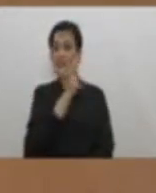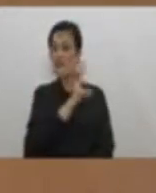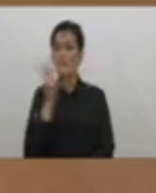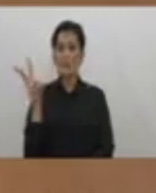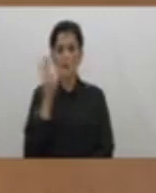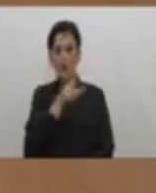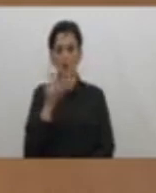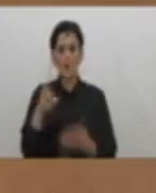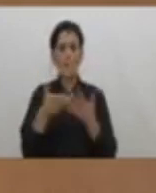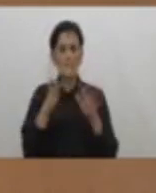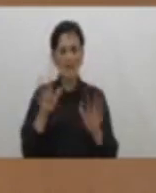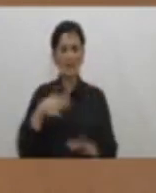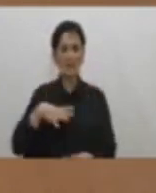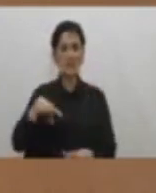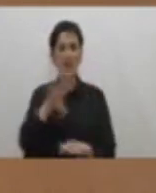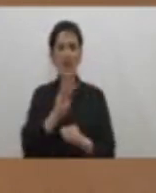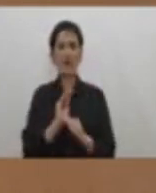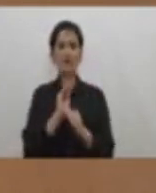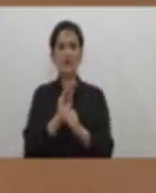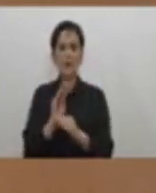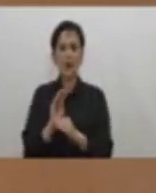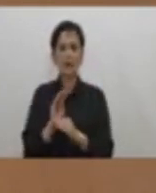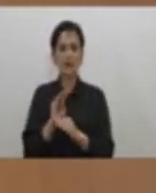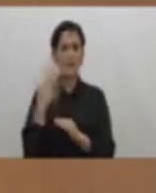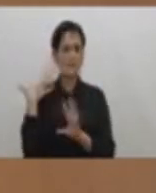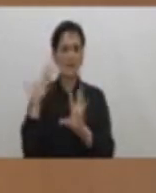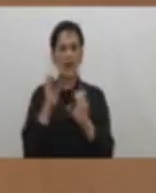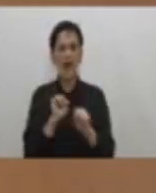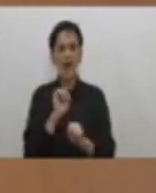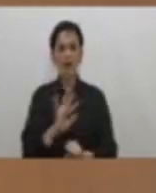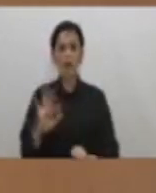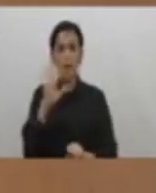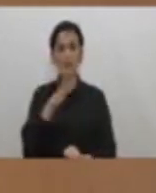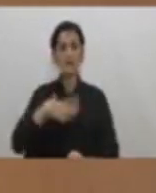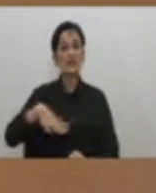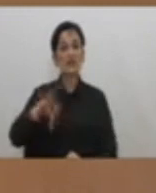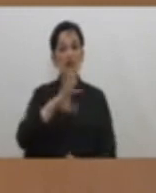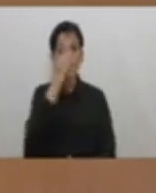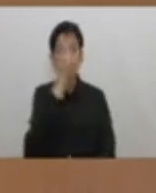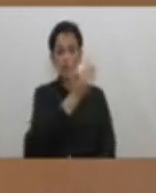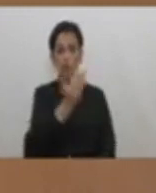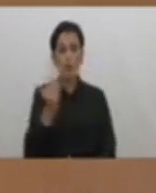მეტი საქართველოში დამატებით, რომელიც ხარს უჭერს ევროპას, ეს არის საქართველოს მოსახლეობის